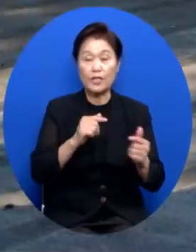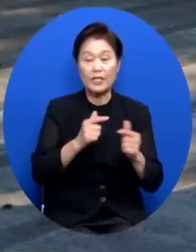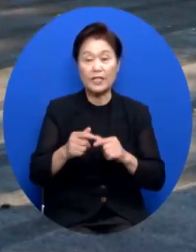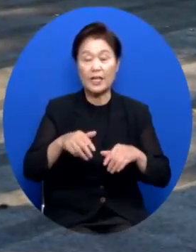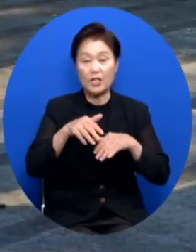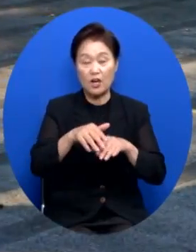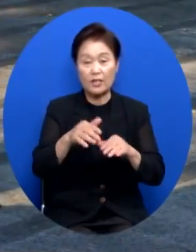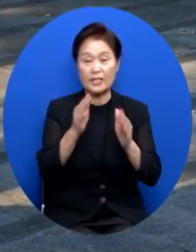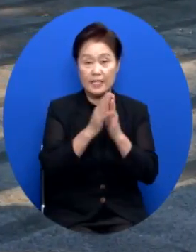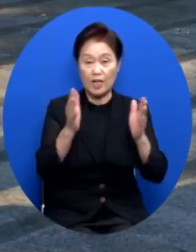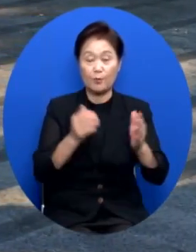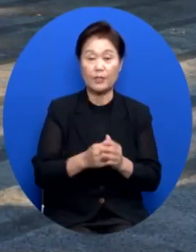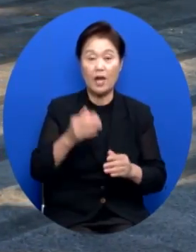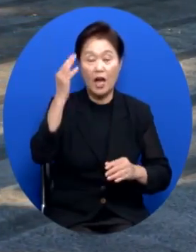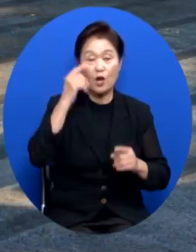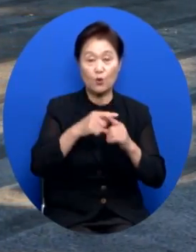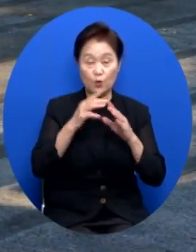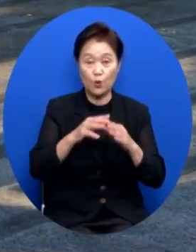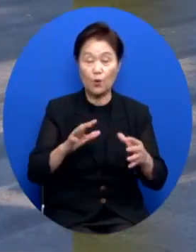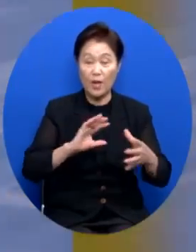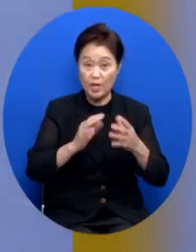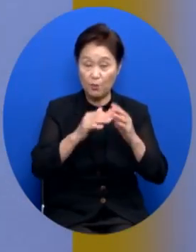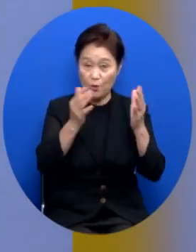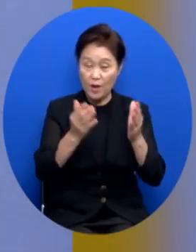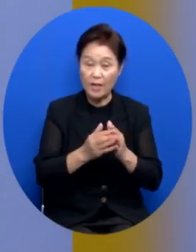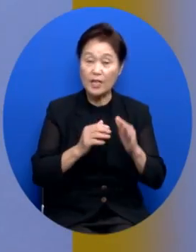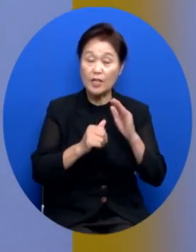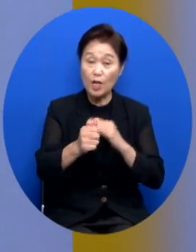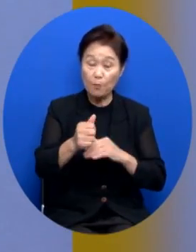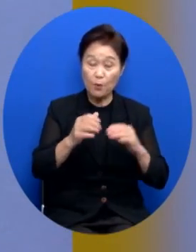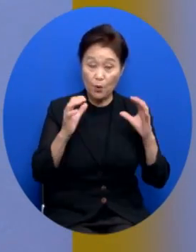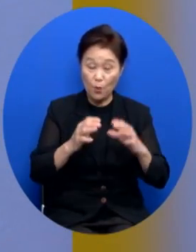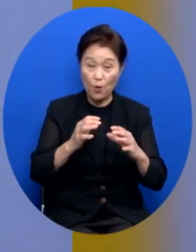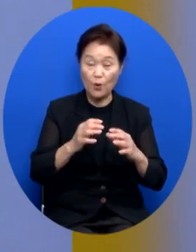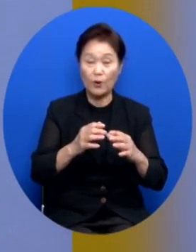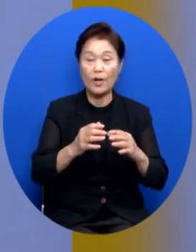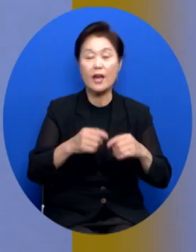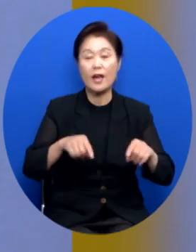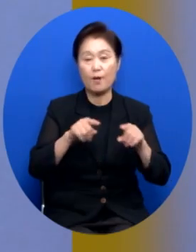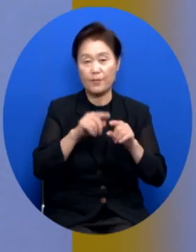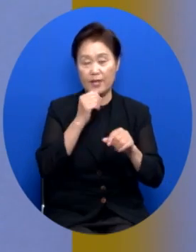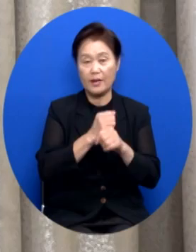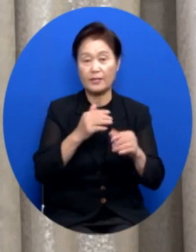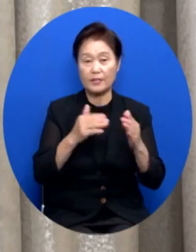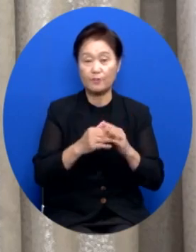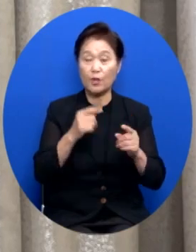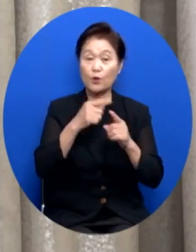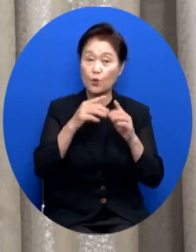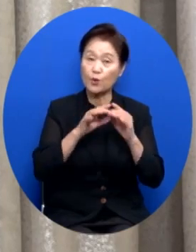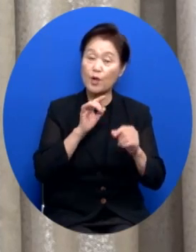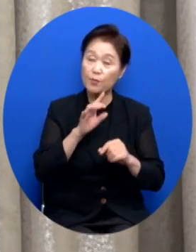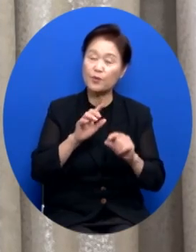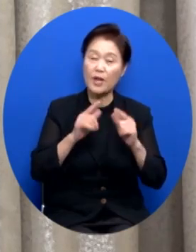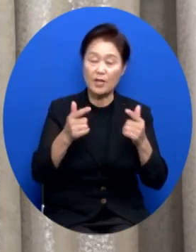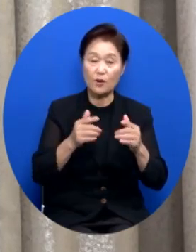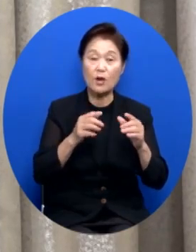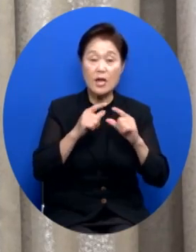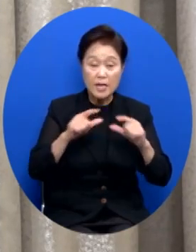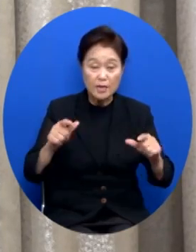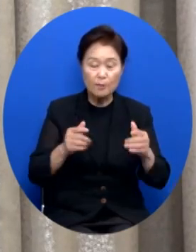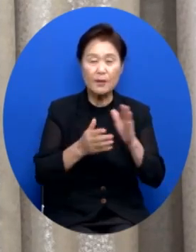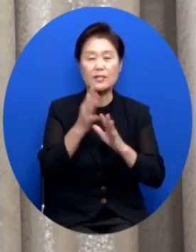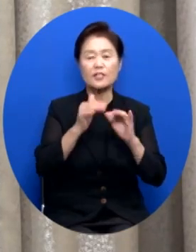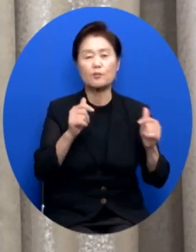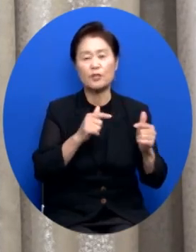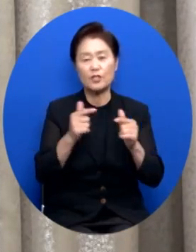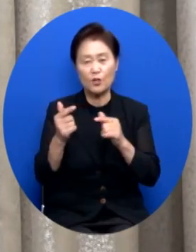총연합과 한국기독교교회협의회 등 기독교 대표기관이 협력해 의미를 더했습니다. 교회뿐만이 아니라 일반 시민들과 이런 이야기를 나누는